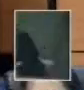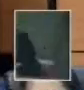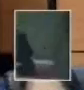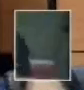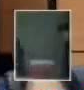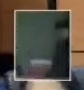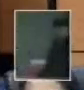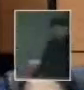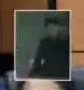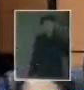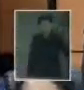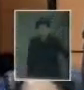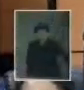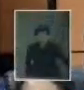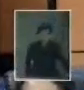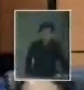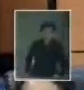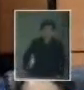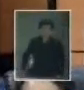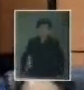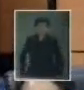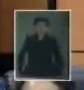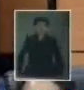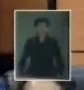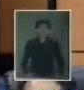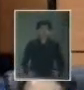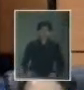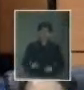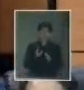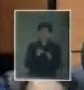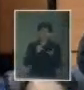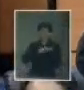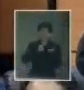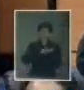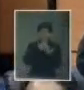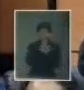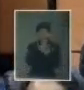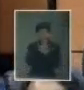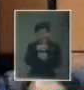ท่านประธานครับผู้รับรองงบดุล